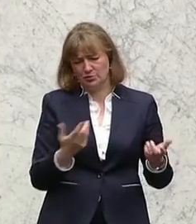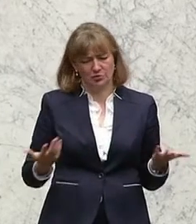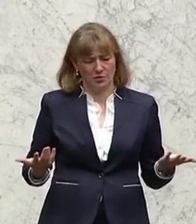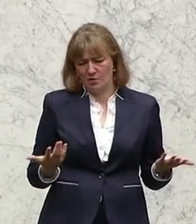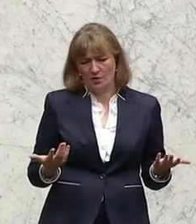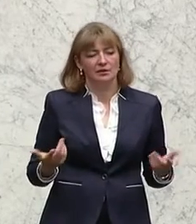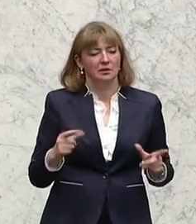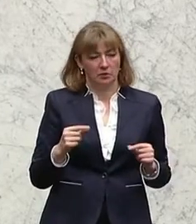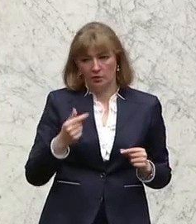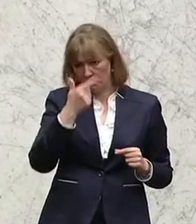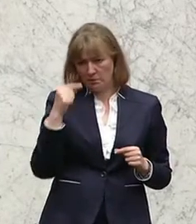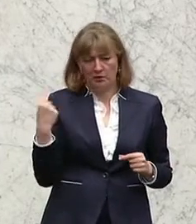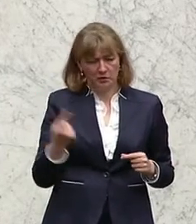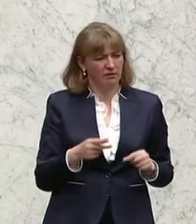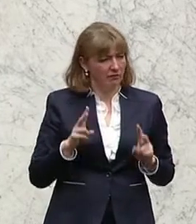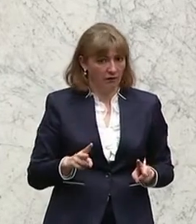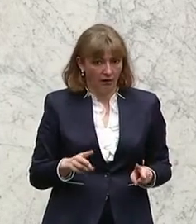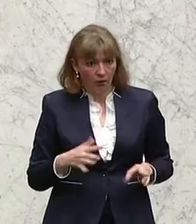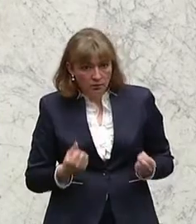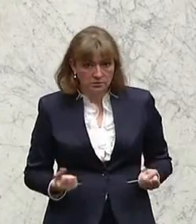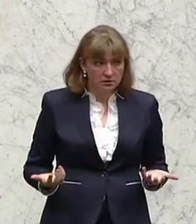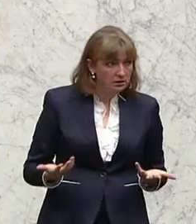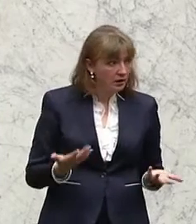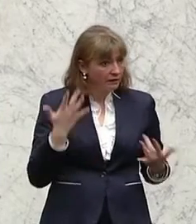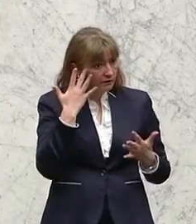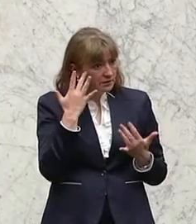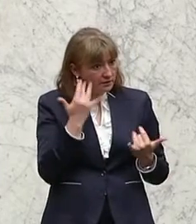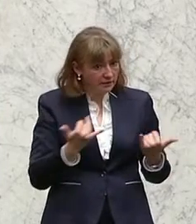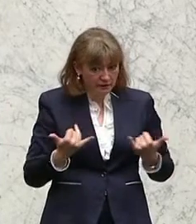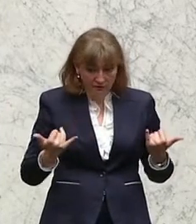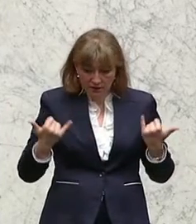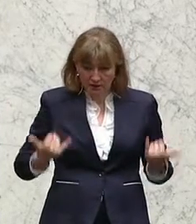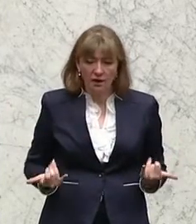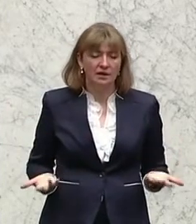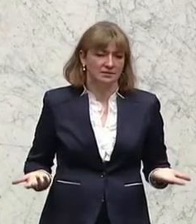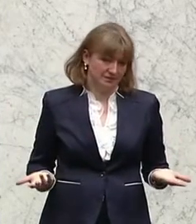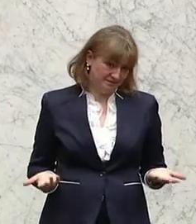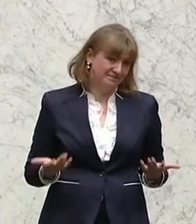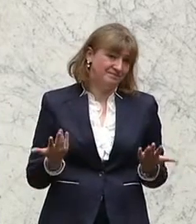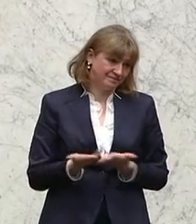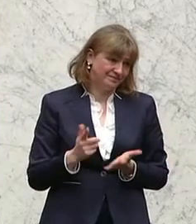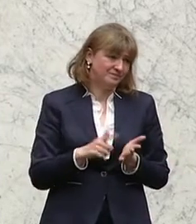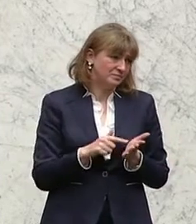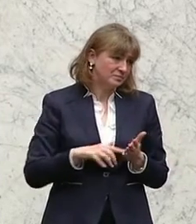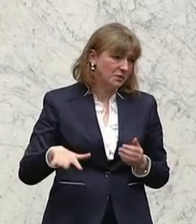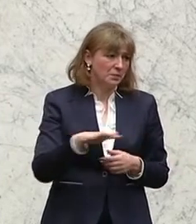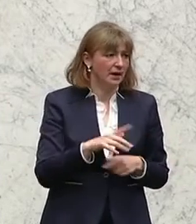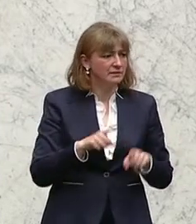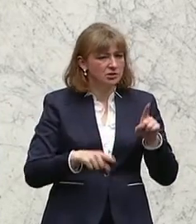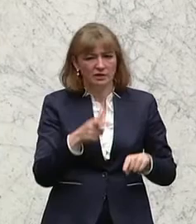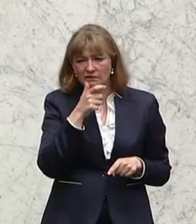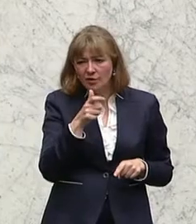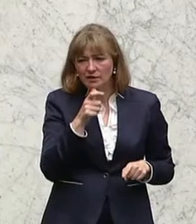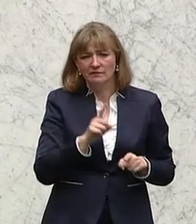die Bevölkerung zu Recht auch verunsichert ist, weil sie nicht weiß, woran sie ist und weil wir sehr, sehr oft in vielen Bereichen auch unterschiedliche Wörter